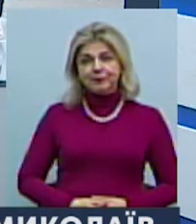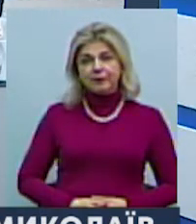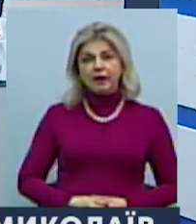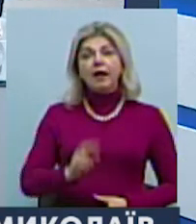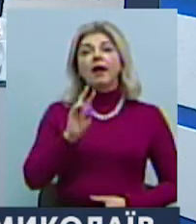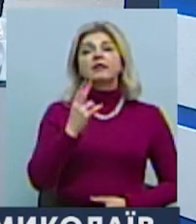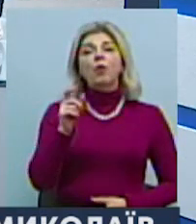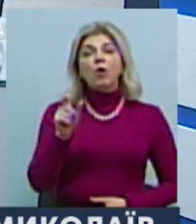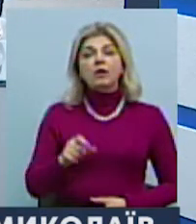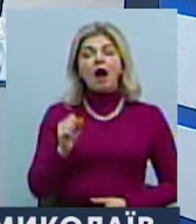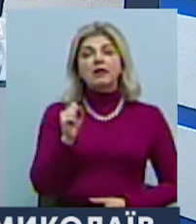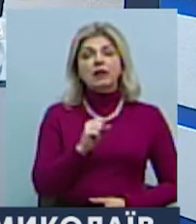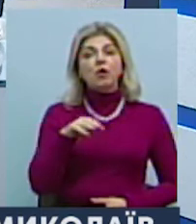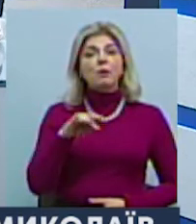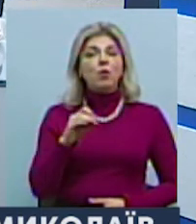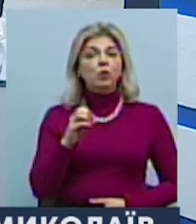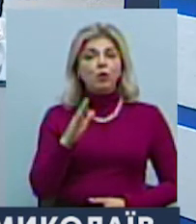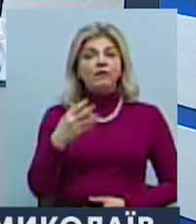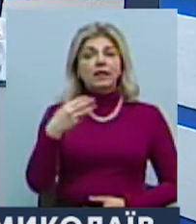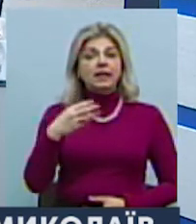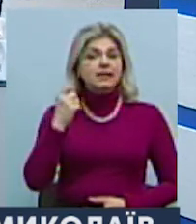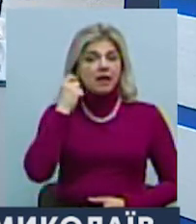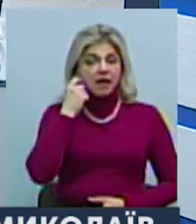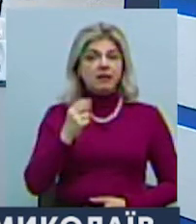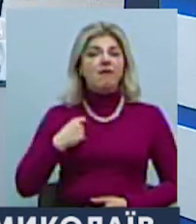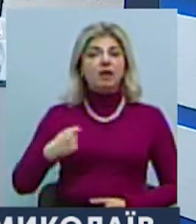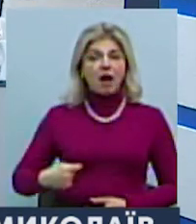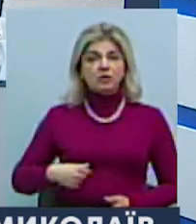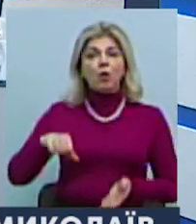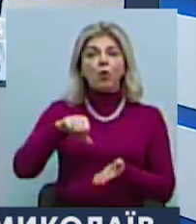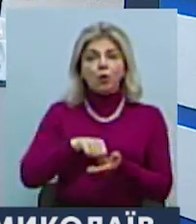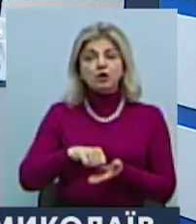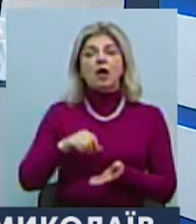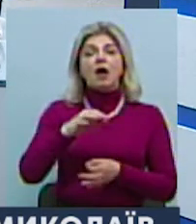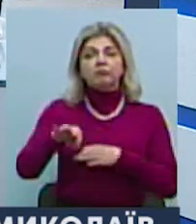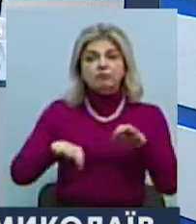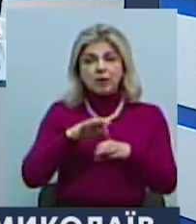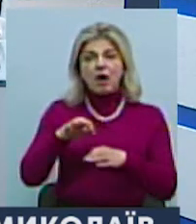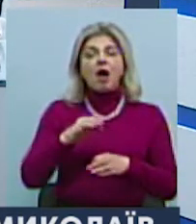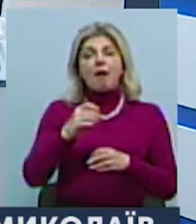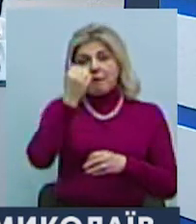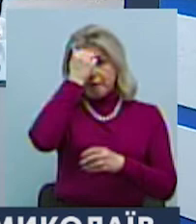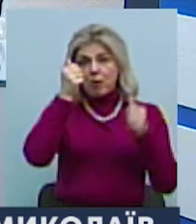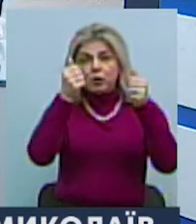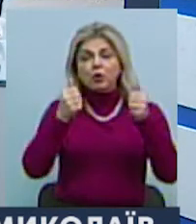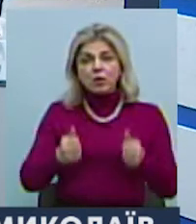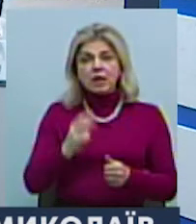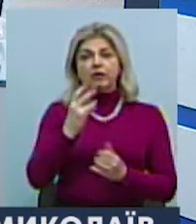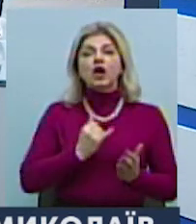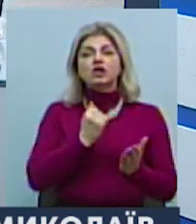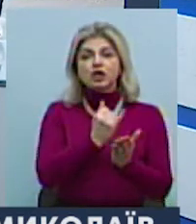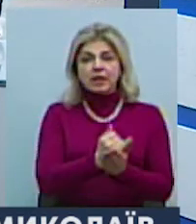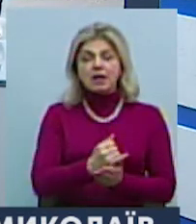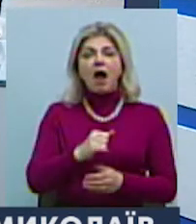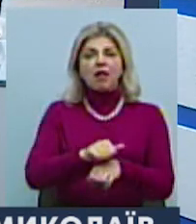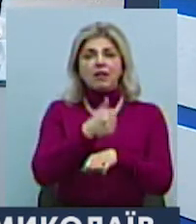Миколаївець Анатолій Міронов, який понад 30 років живе у Франції, взяв участь у розробці проєкту та встановленні меморіальної дошки на честь кошового отамана